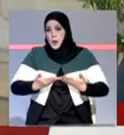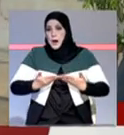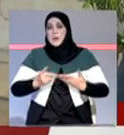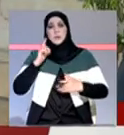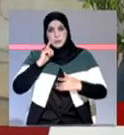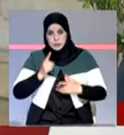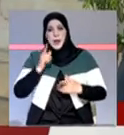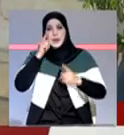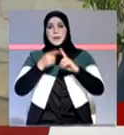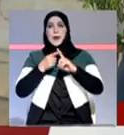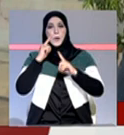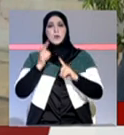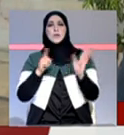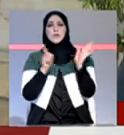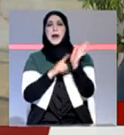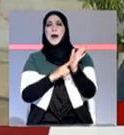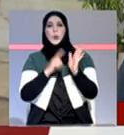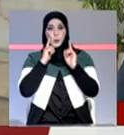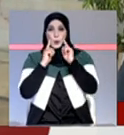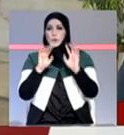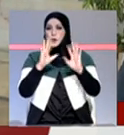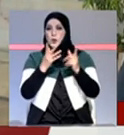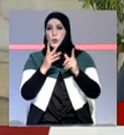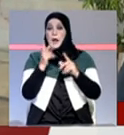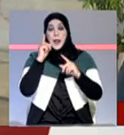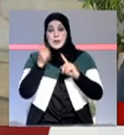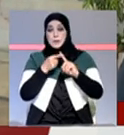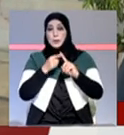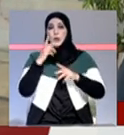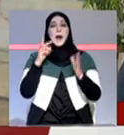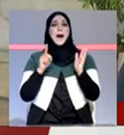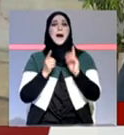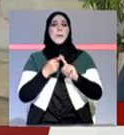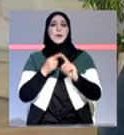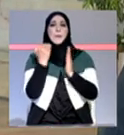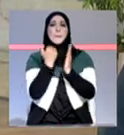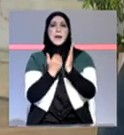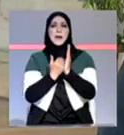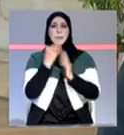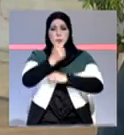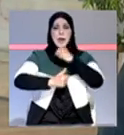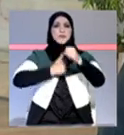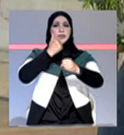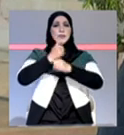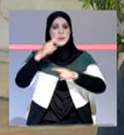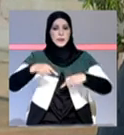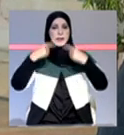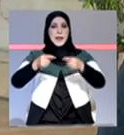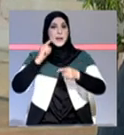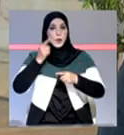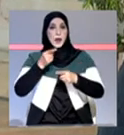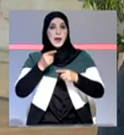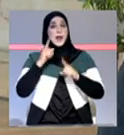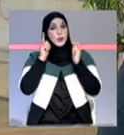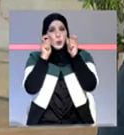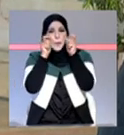لها رؤيه في عرض هذا القانون اه تتجاوز ان الت الفين وواحد وعشرين الى السنوات التي تليها وهذه رؤيه تتعلق بالبرنامج